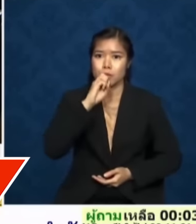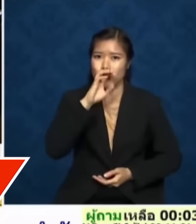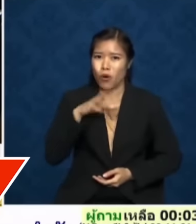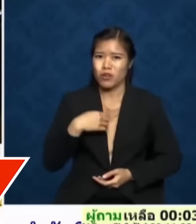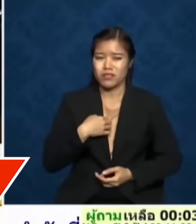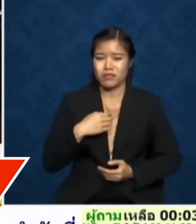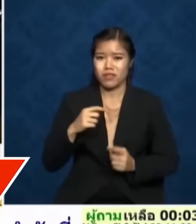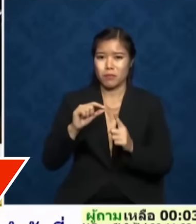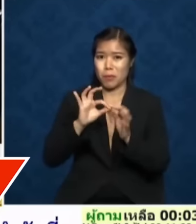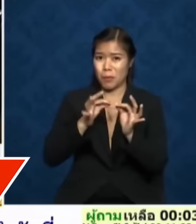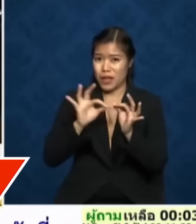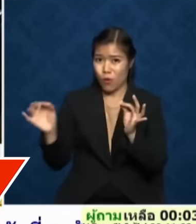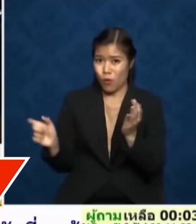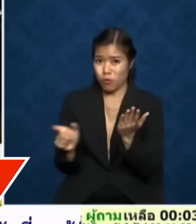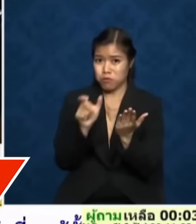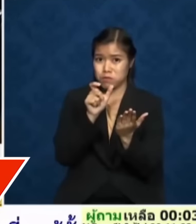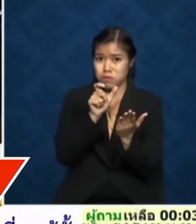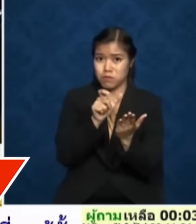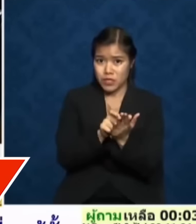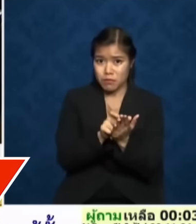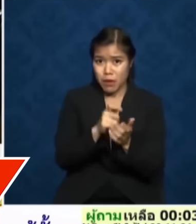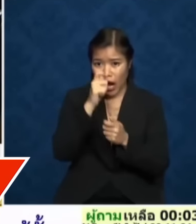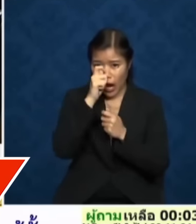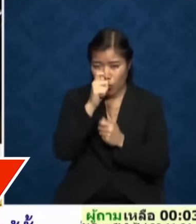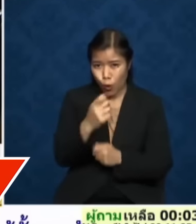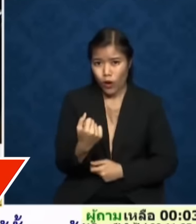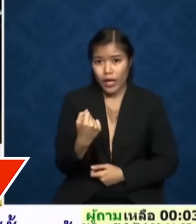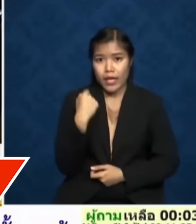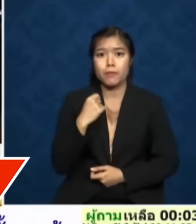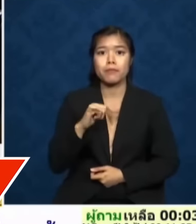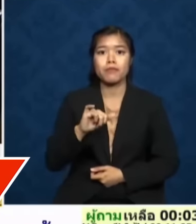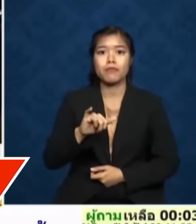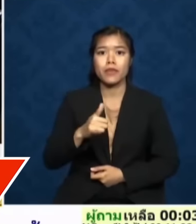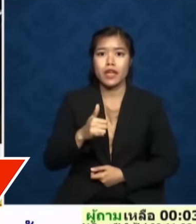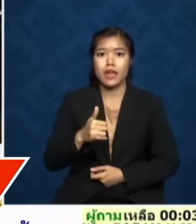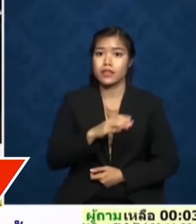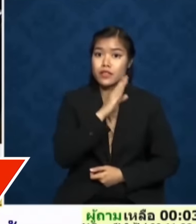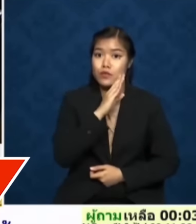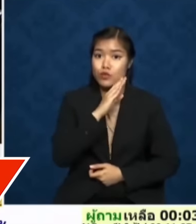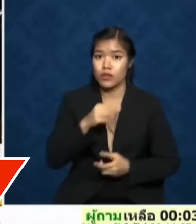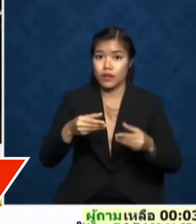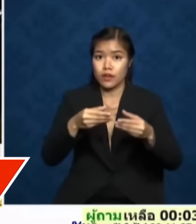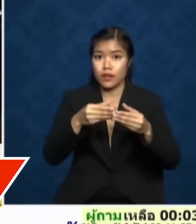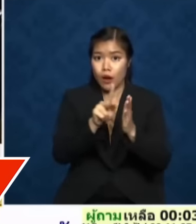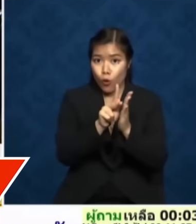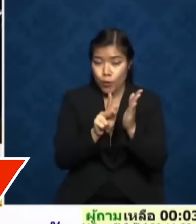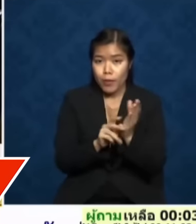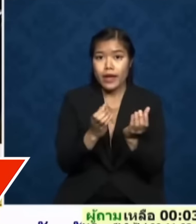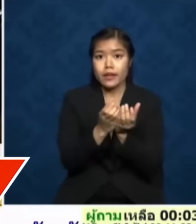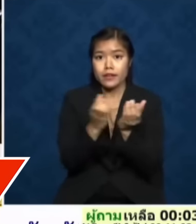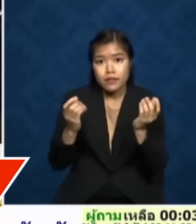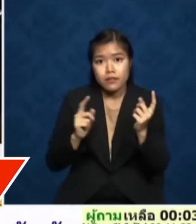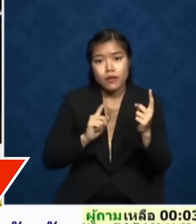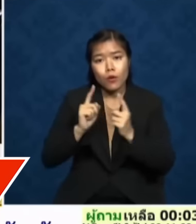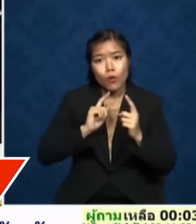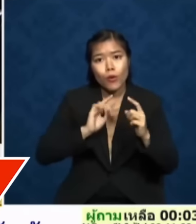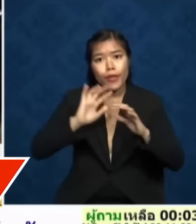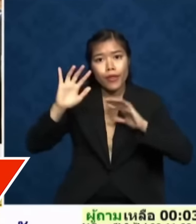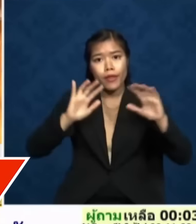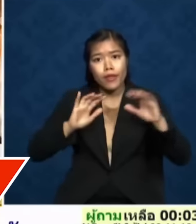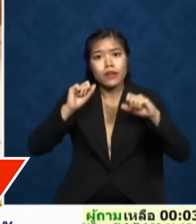นี้ครับมันต้องระวังนะครับเพราะอาจจะทำให้ในการทำประชามติการถกเถียงการดีเบตการรณรง